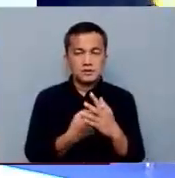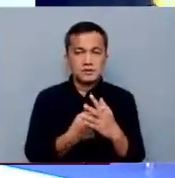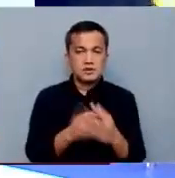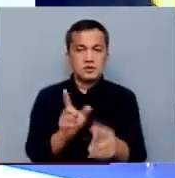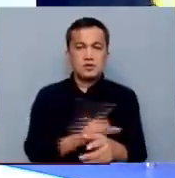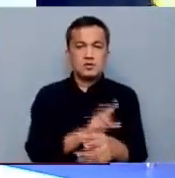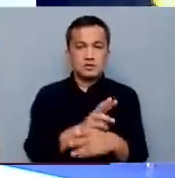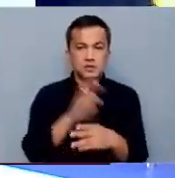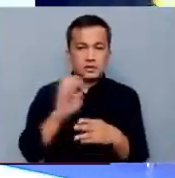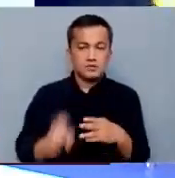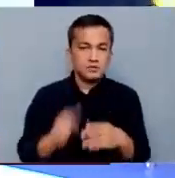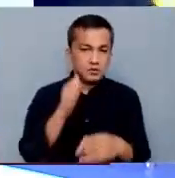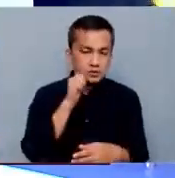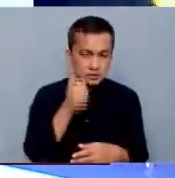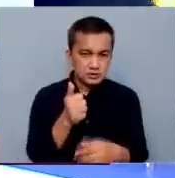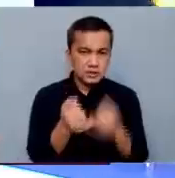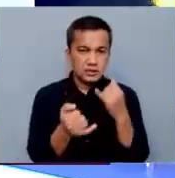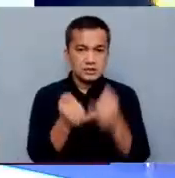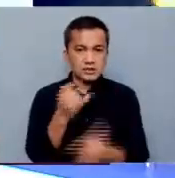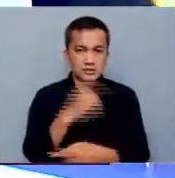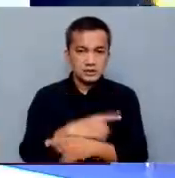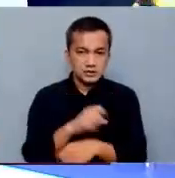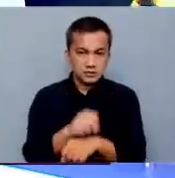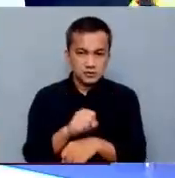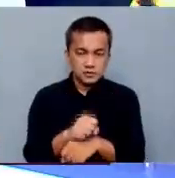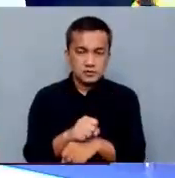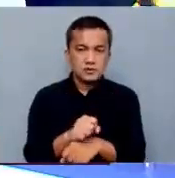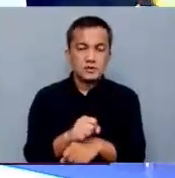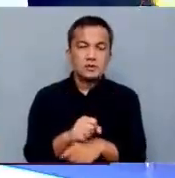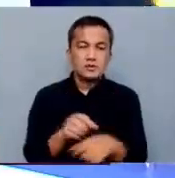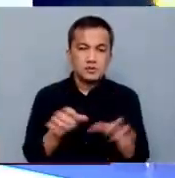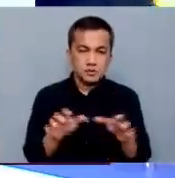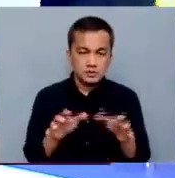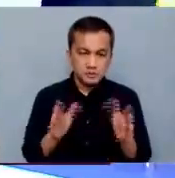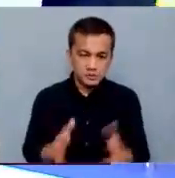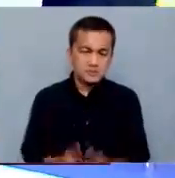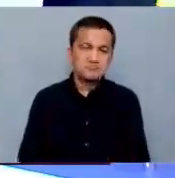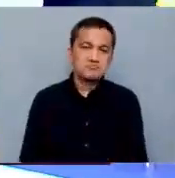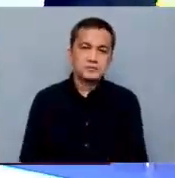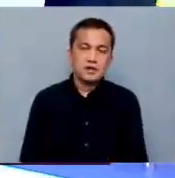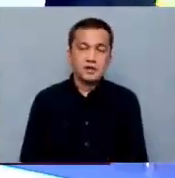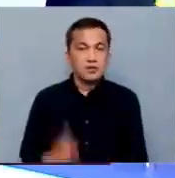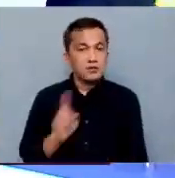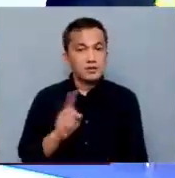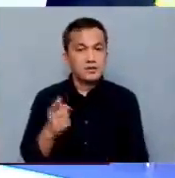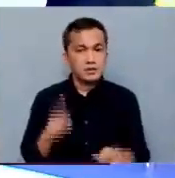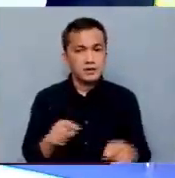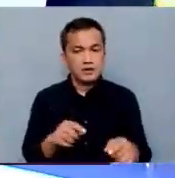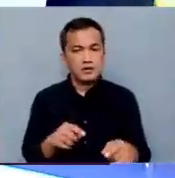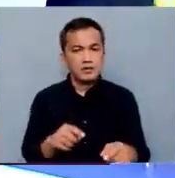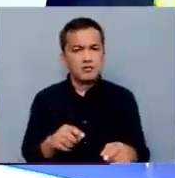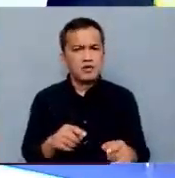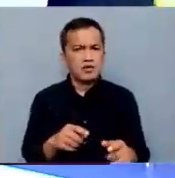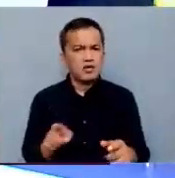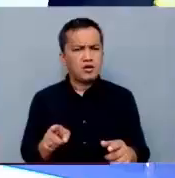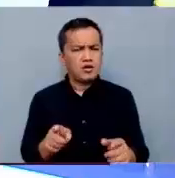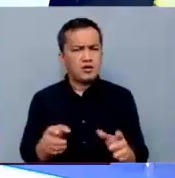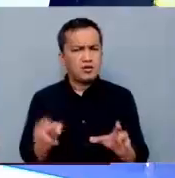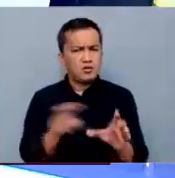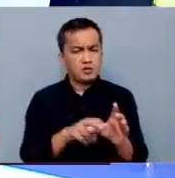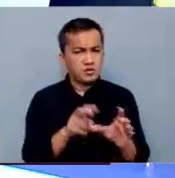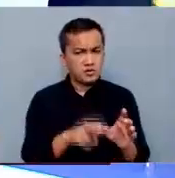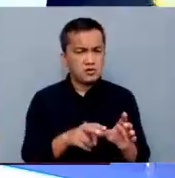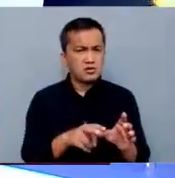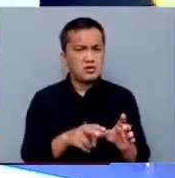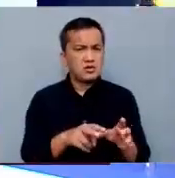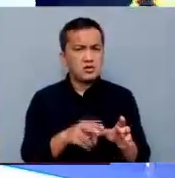bukas. Huling araw na kasi ng trabaho ng mga empleyado. Kaya't ang siste, halos usad pagong ang pila ng mga sumasakay sa mga terminal at